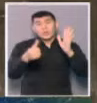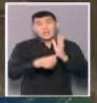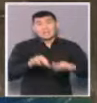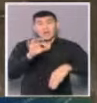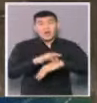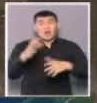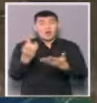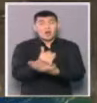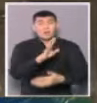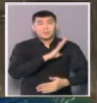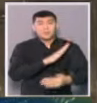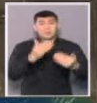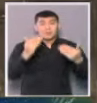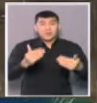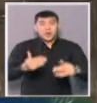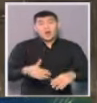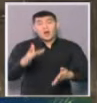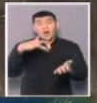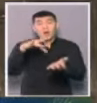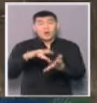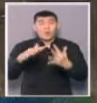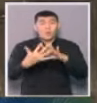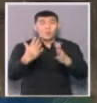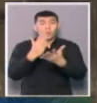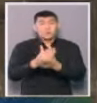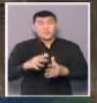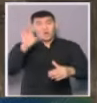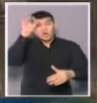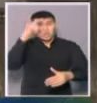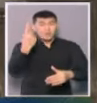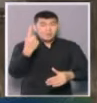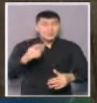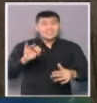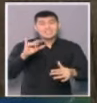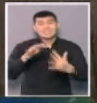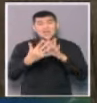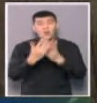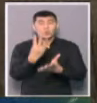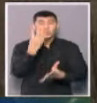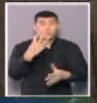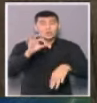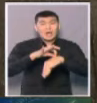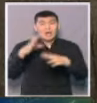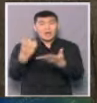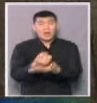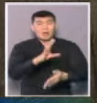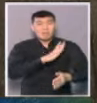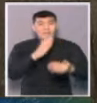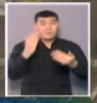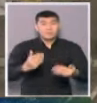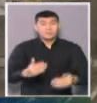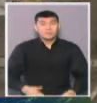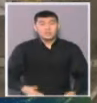ауру белгілері анықталған. Ал аудандардағы ахуалға тоқталсақ, Жылойда бір, Индерде 4 адамнан COVID-19 жұқтырғандығы